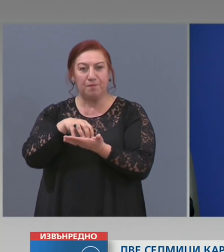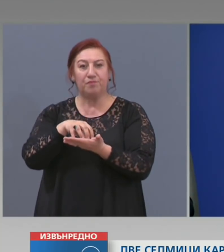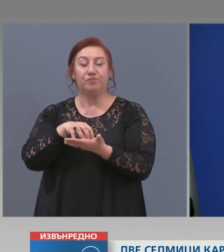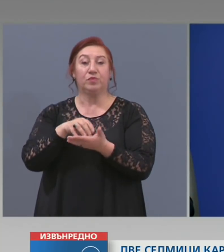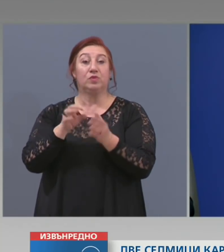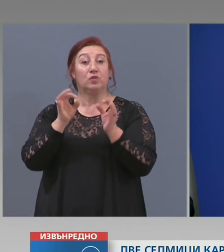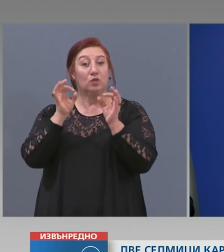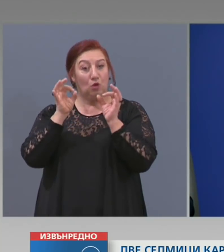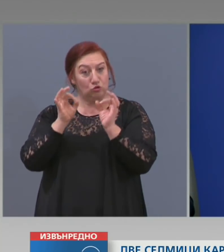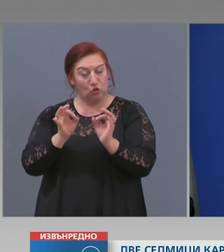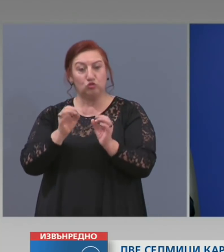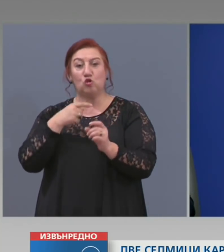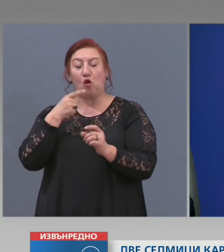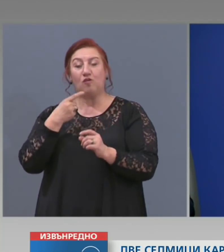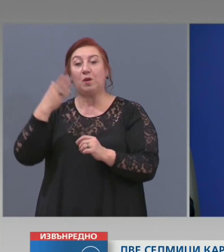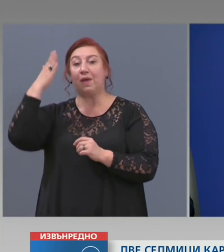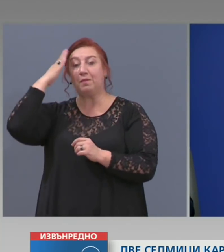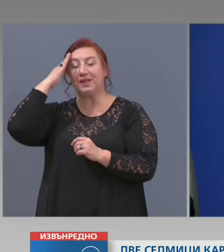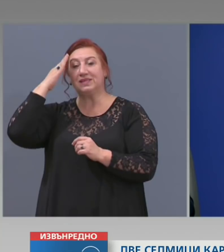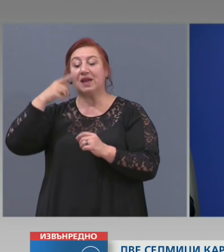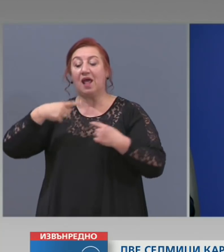министъра на околната среда и водите.